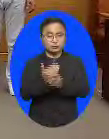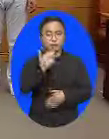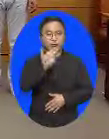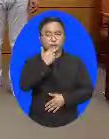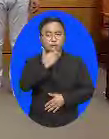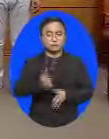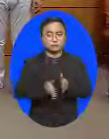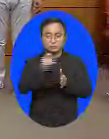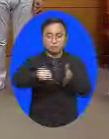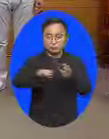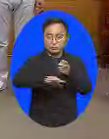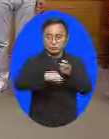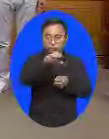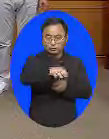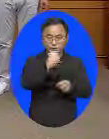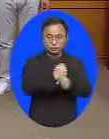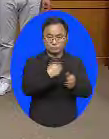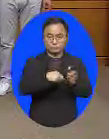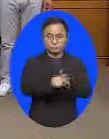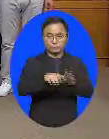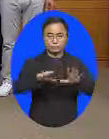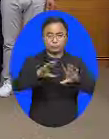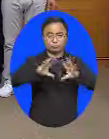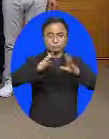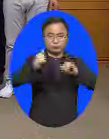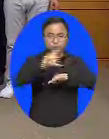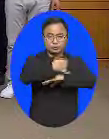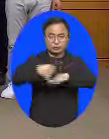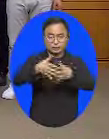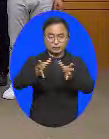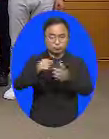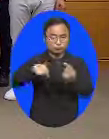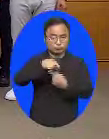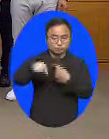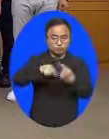대전시가 사고 없는 시내버스 정류소를 만들기 위해 현재 국민